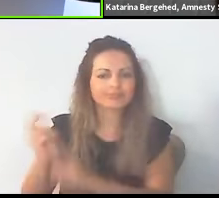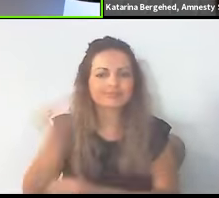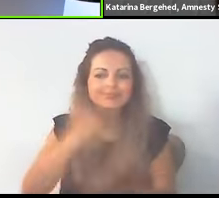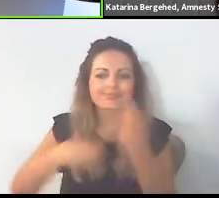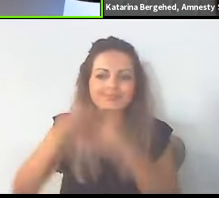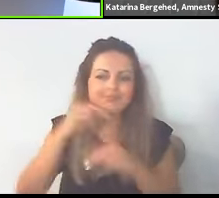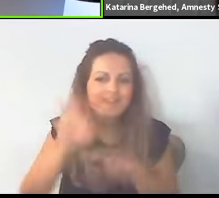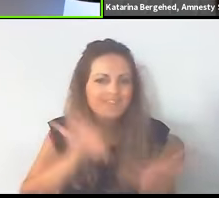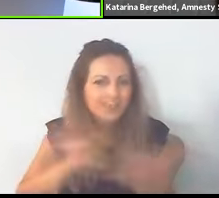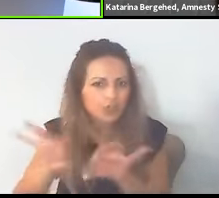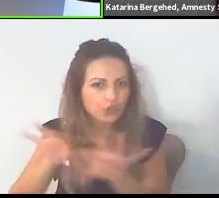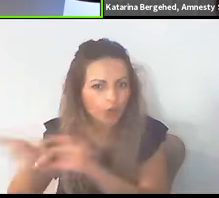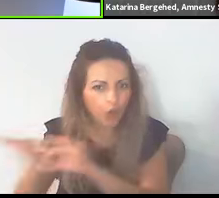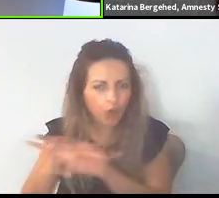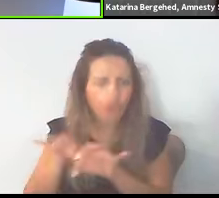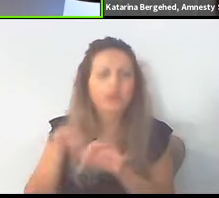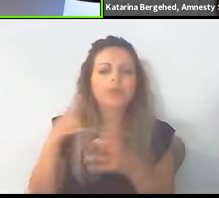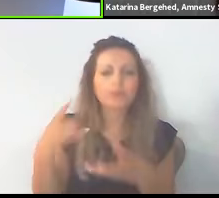δίκτυα γυναικών κτλ.